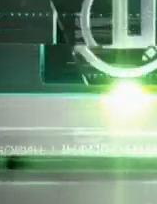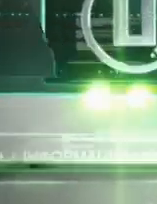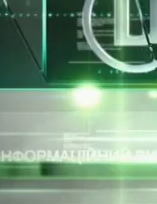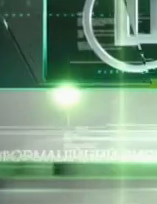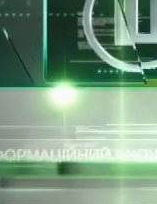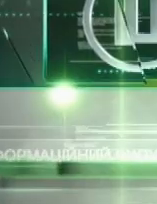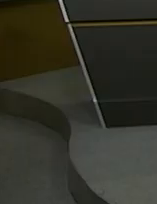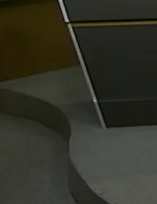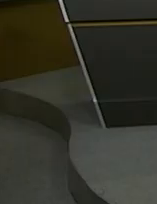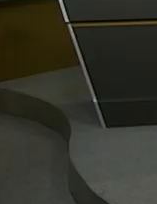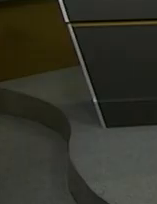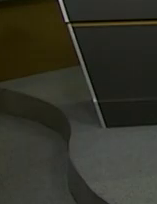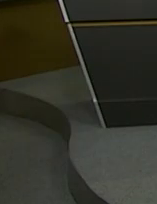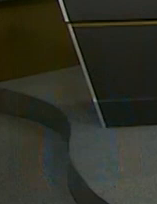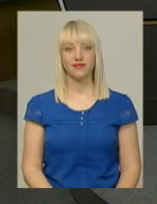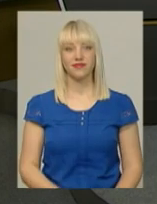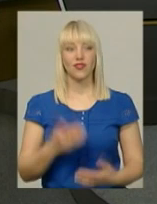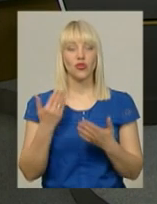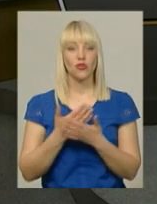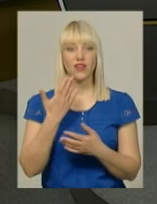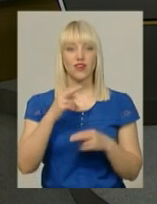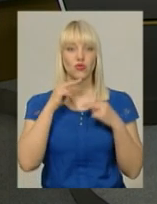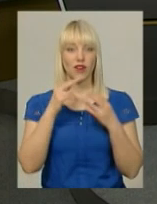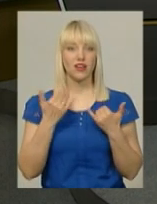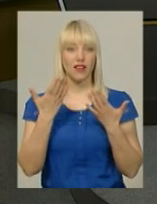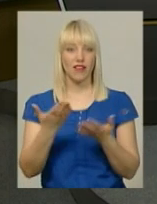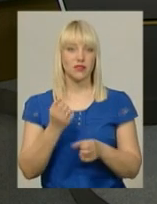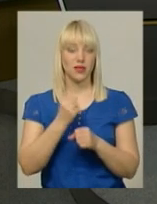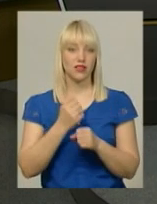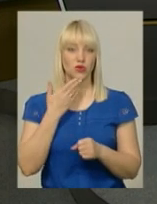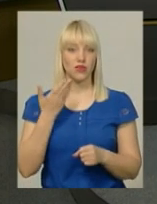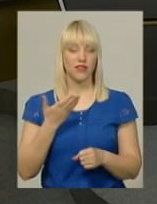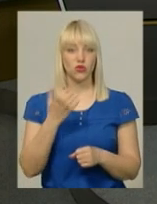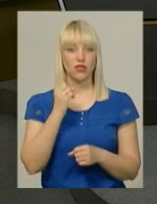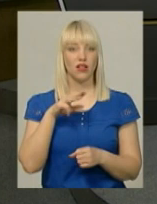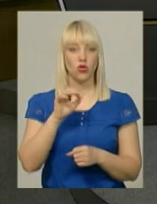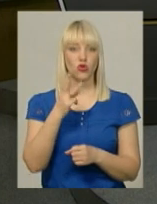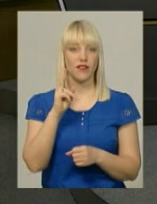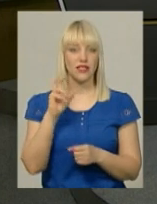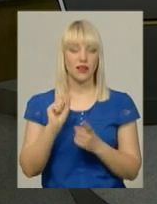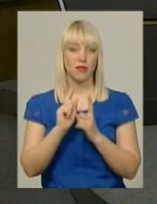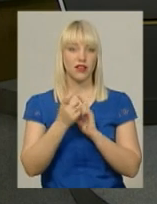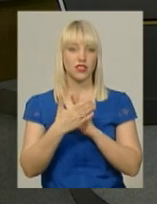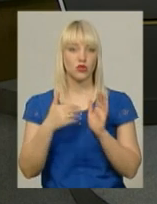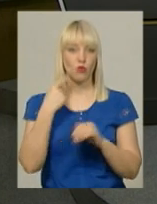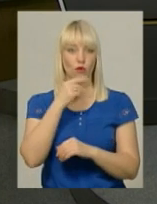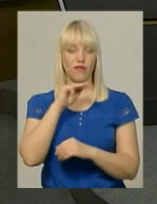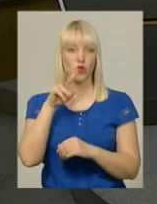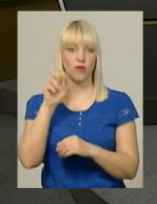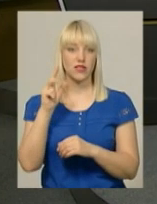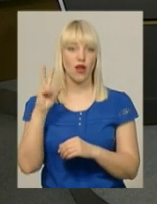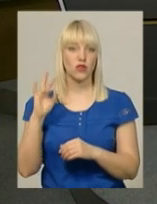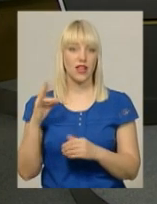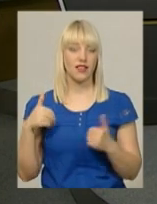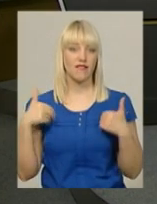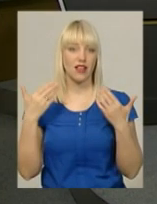Музика Новини до вашої уваги. В студії працюють ведуча Ярослава Антошевська, перекладач на жестову мову Оксана Фіновська. Ми